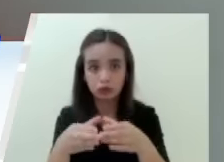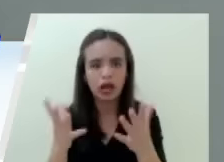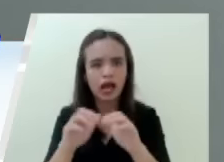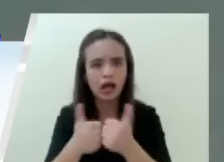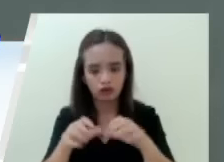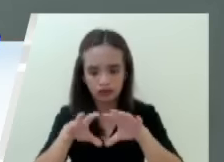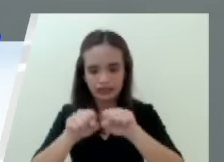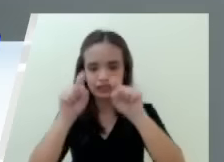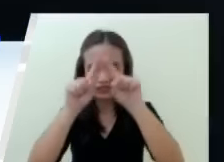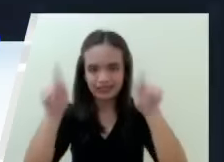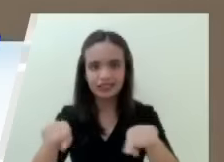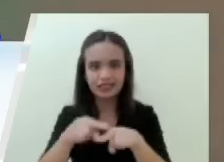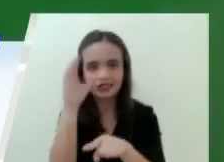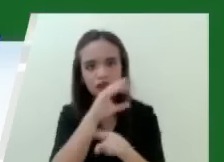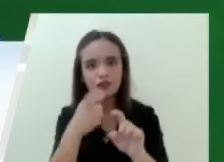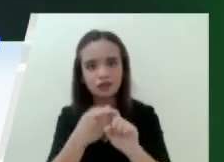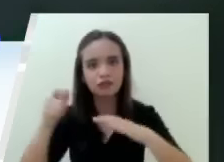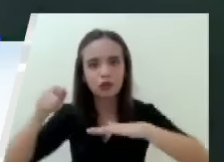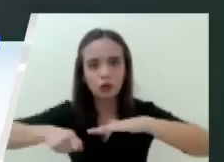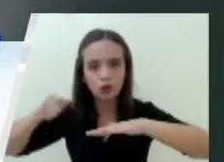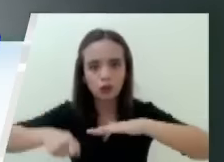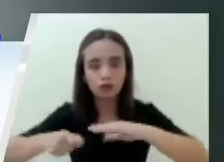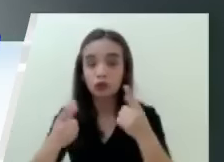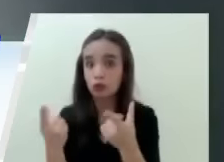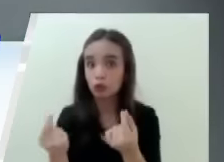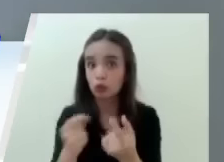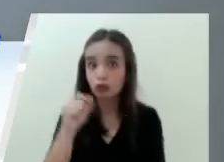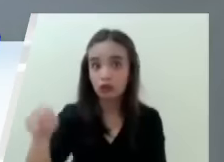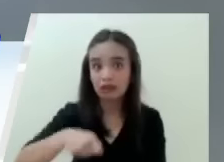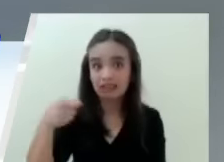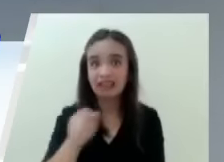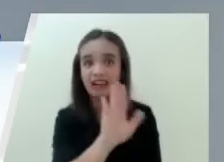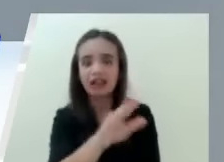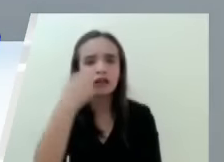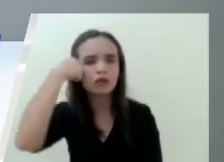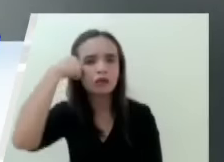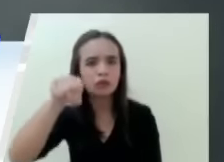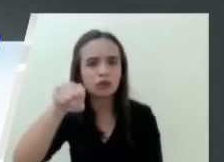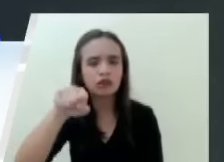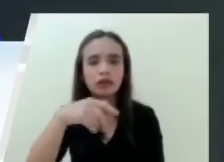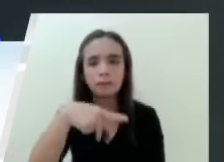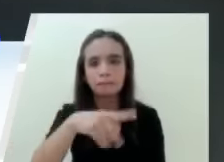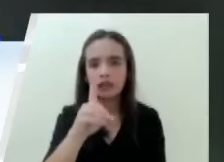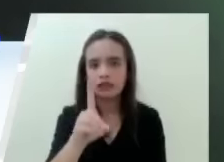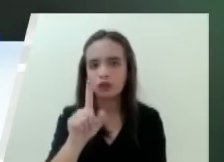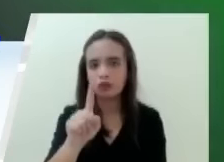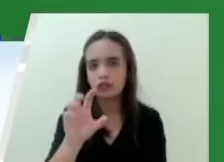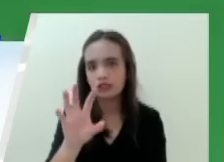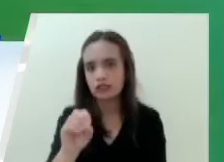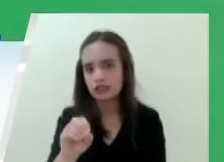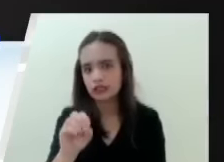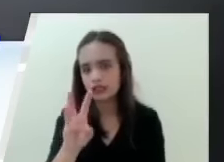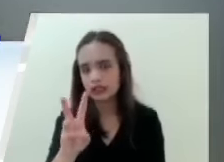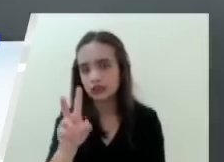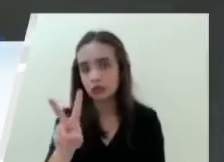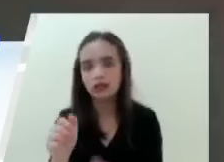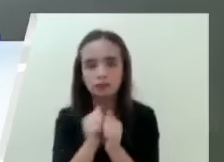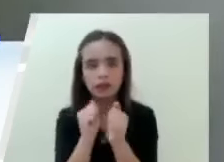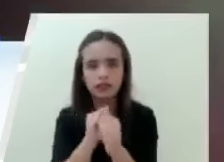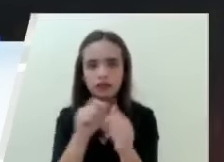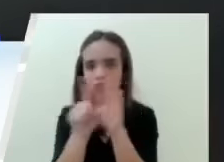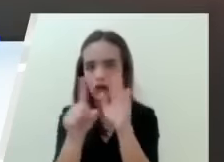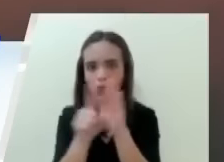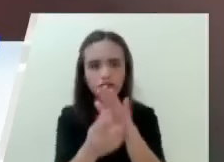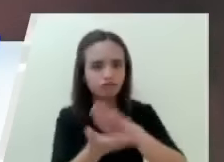korte. Ang isinasagawang raffle daw kasi labag sa PD 1602 o batas laban sa illegal gambling. Illegal po